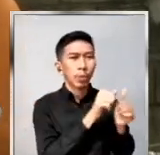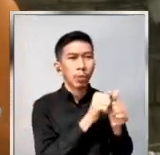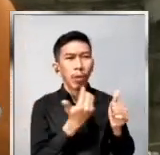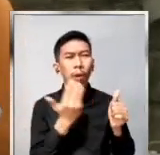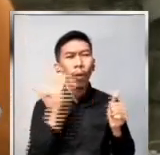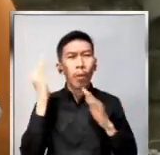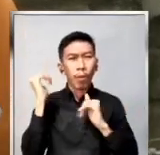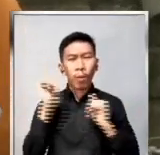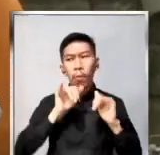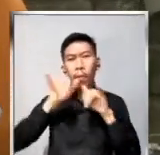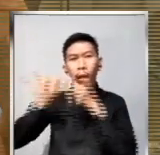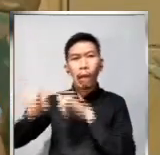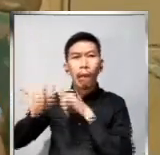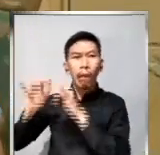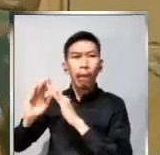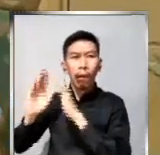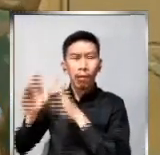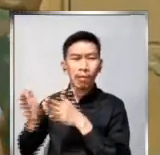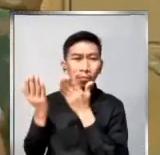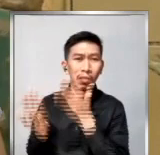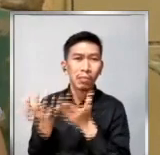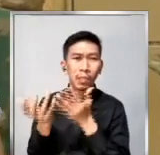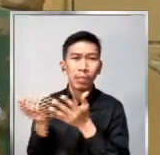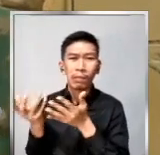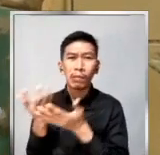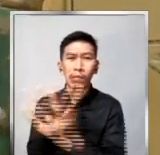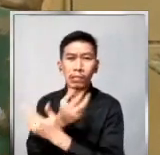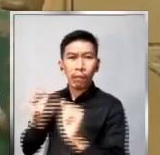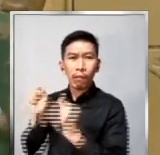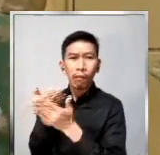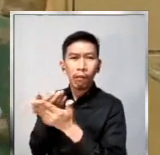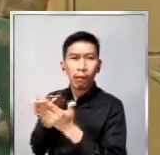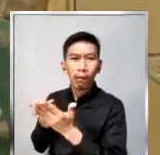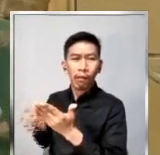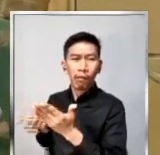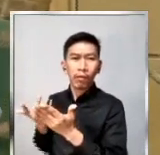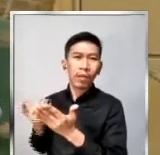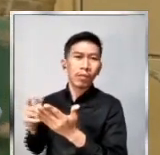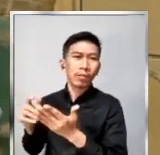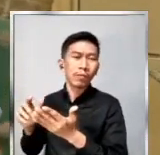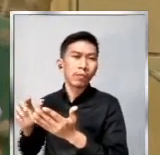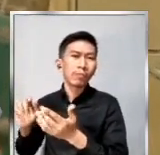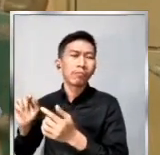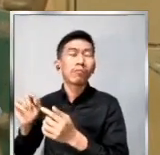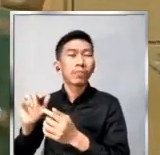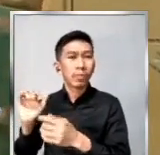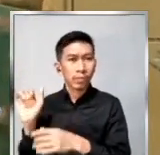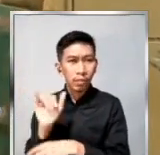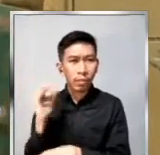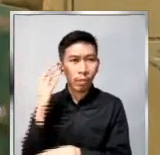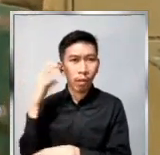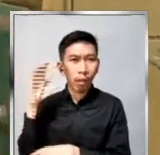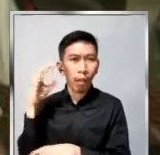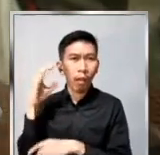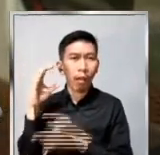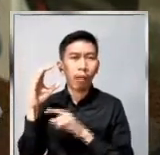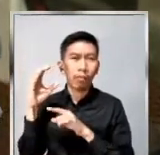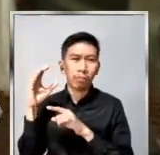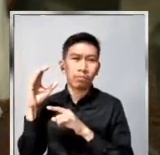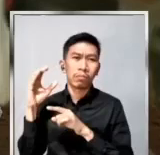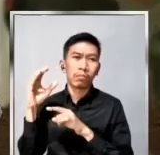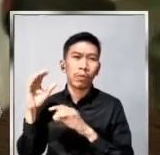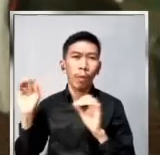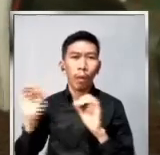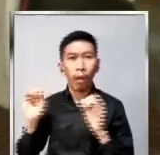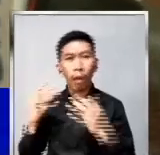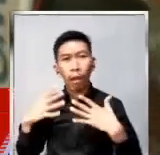po makakuha man lang. Kasi kagaya sabi mga pinsan ko rin eh, kahit damit wala po sila na sa walbaser. Lahat ng